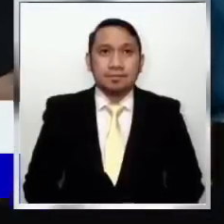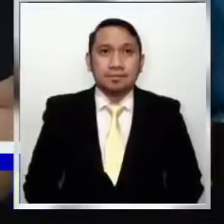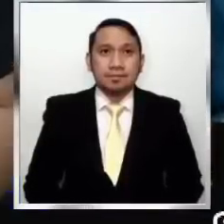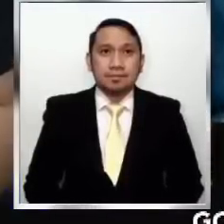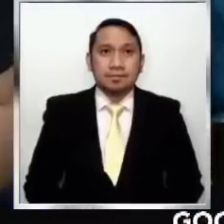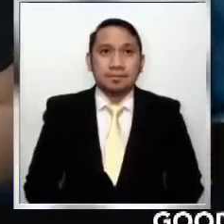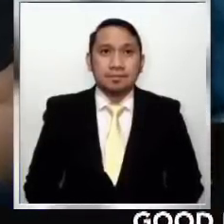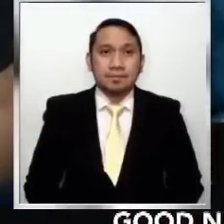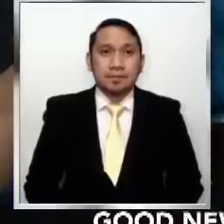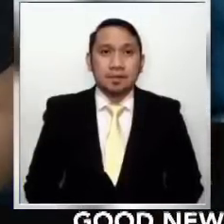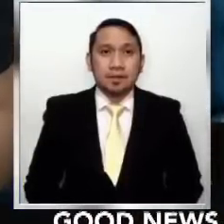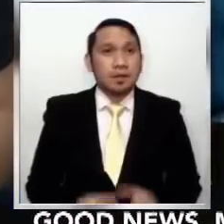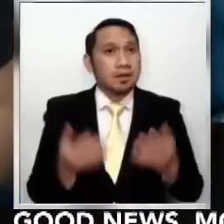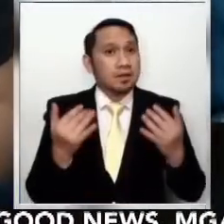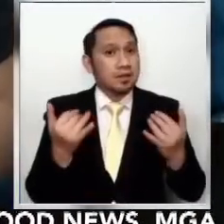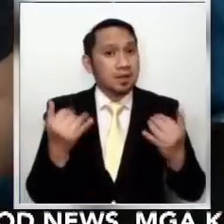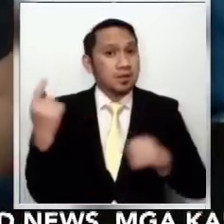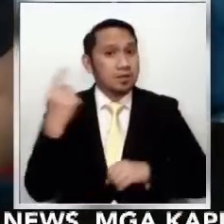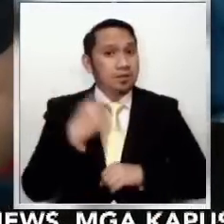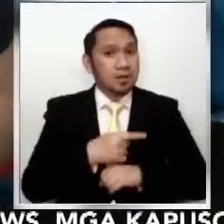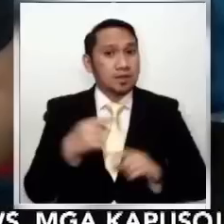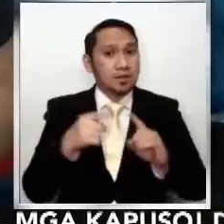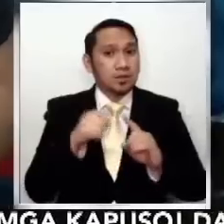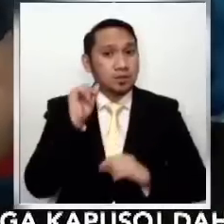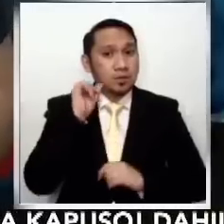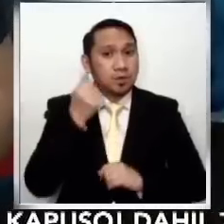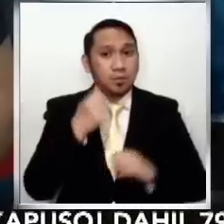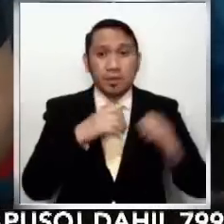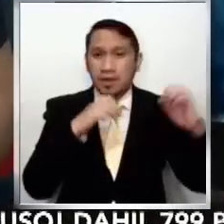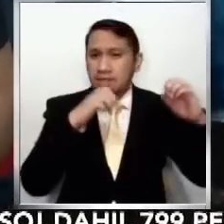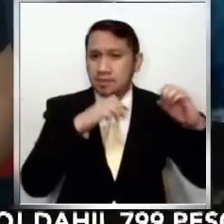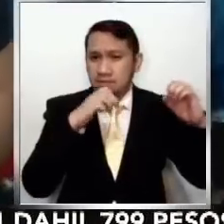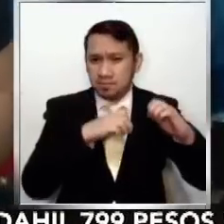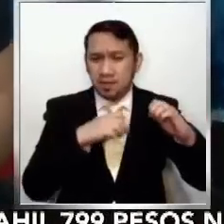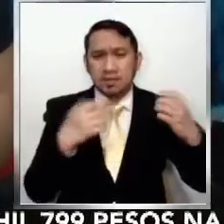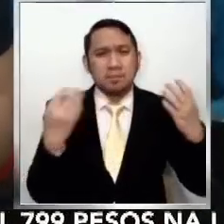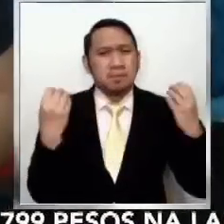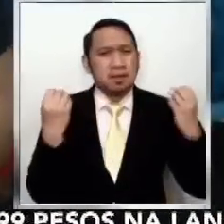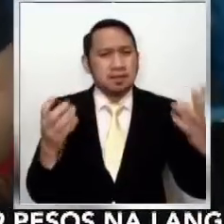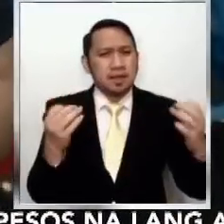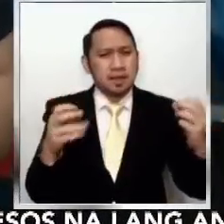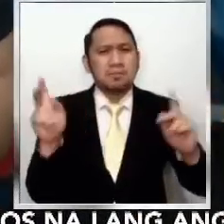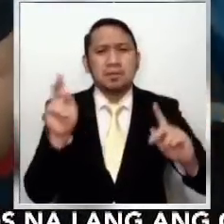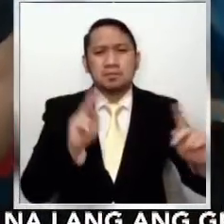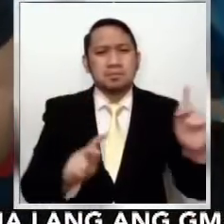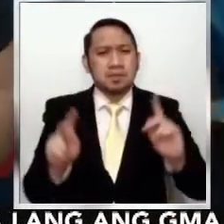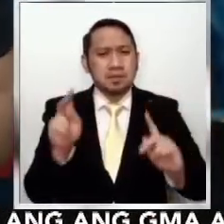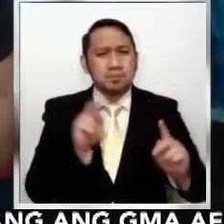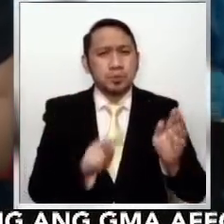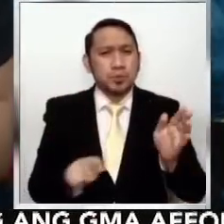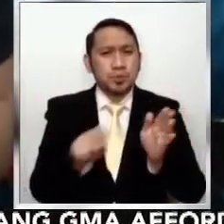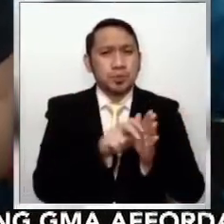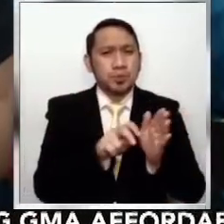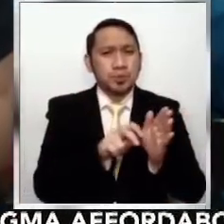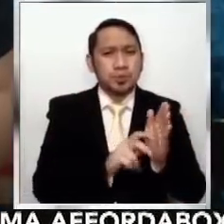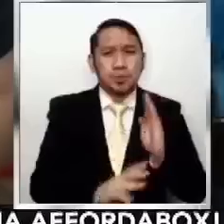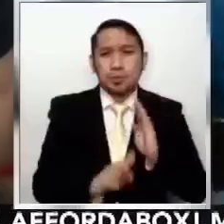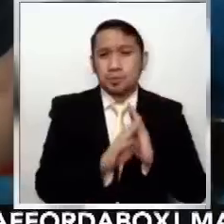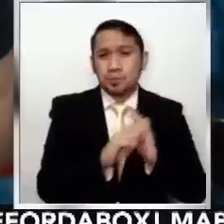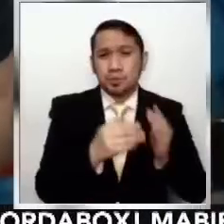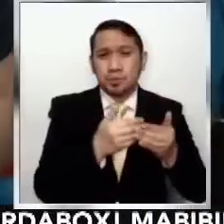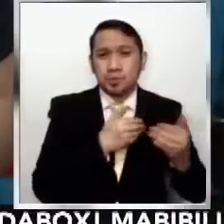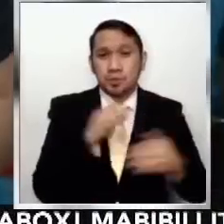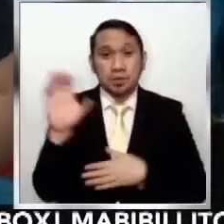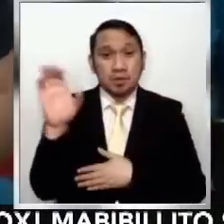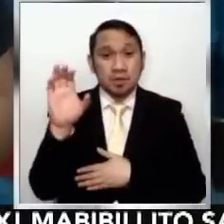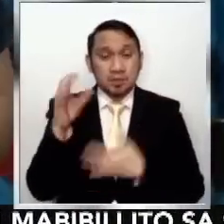Iban ngayong araw hanggang bukas ang inaasahang peak ng mga pasahero dito sa PITX bago magpasko. As of 6 PM ay umabot